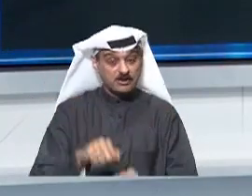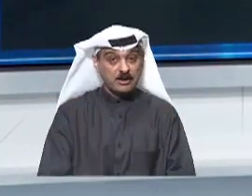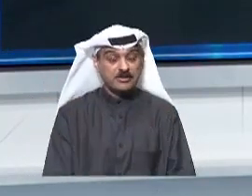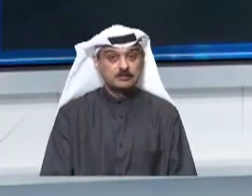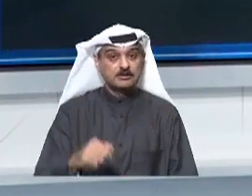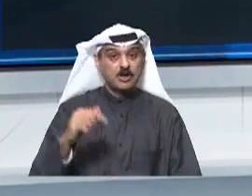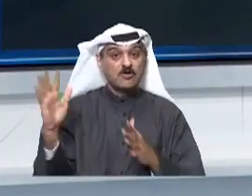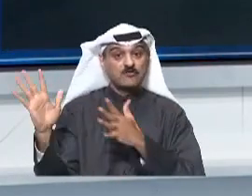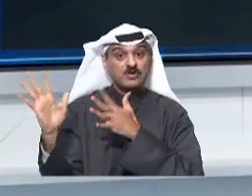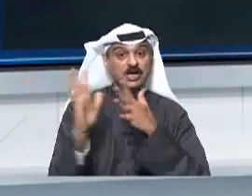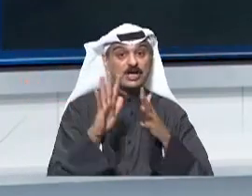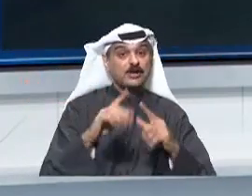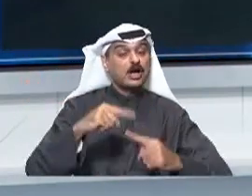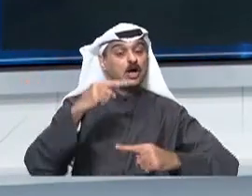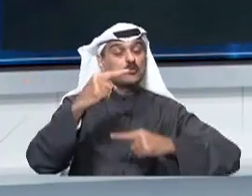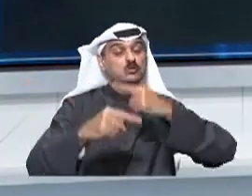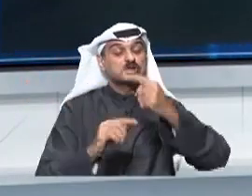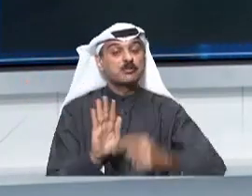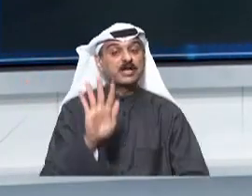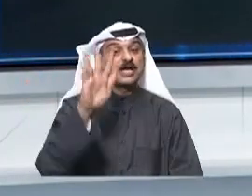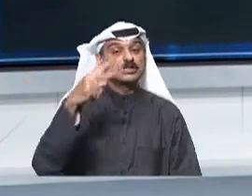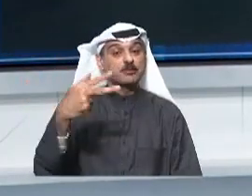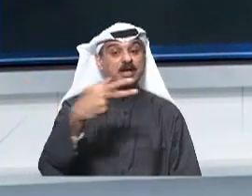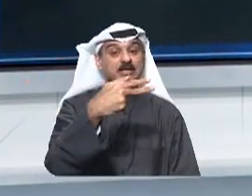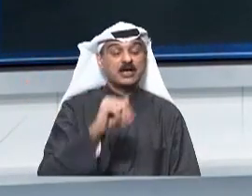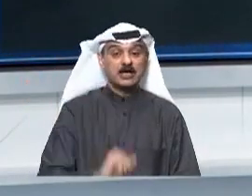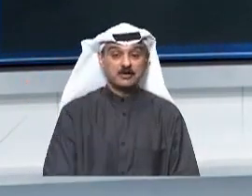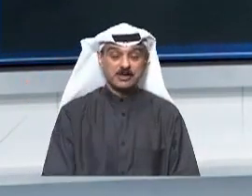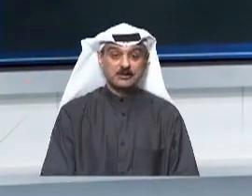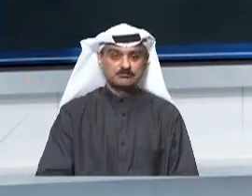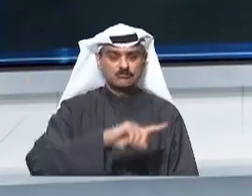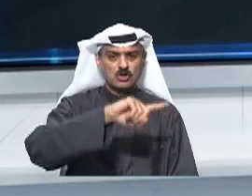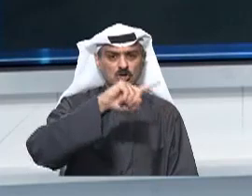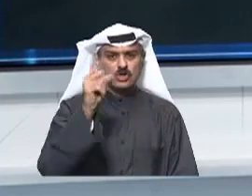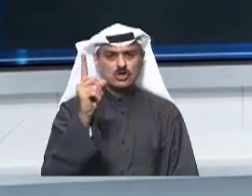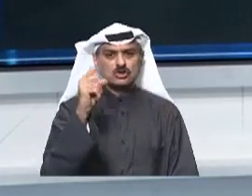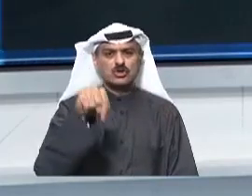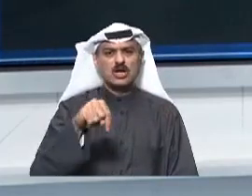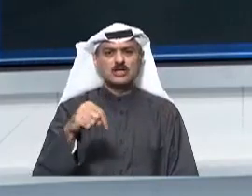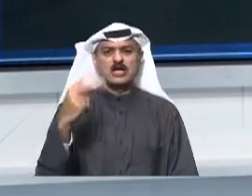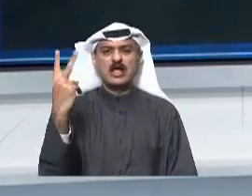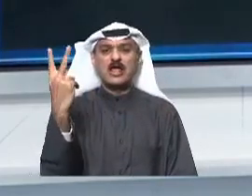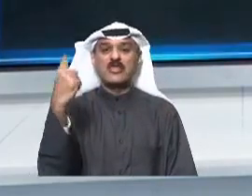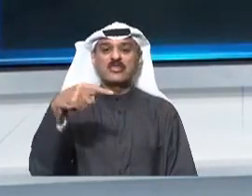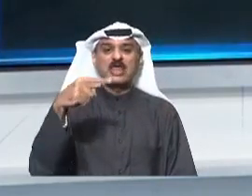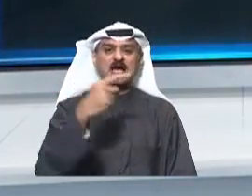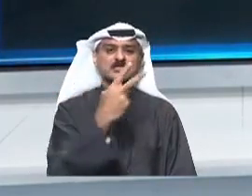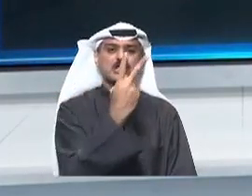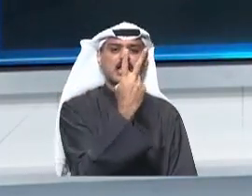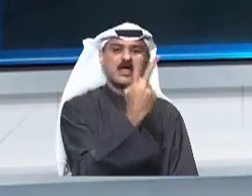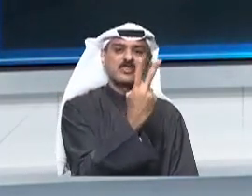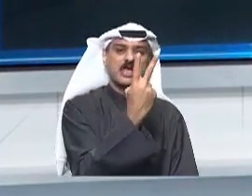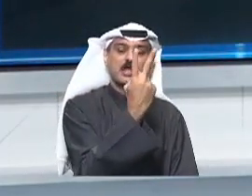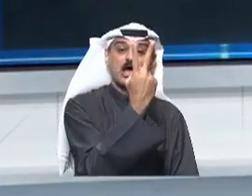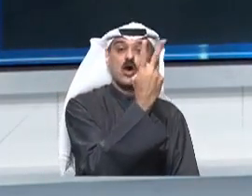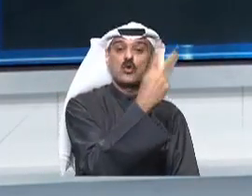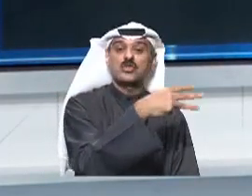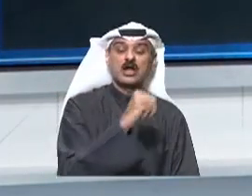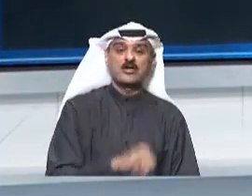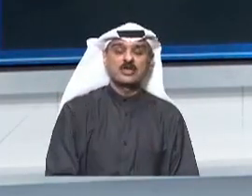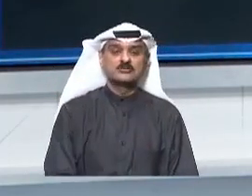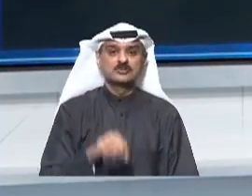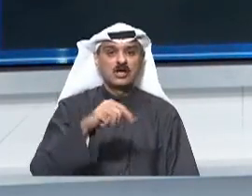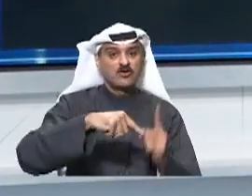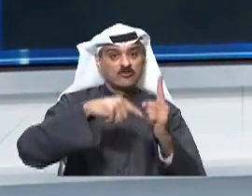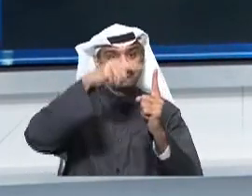معانا سرعتها من 10 إلى 35 كيلومتر بالساعة. درجات الحرارة منتصف هذه الليلة فاوتة ما بين 12 إلى 14